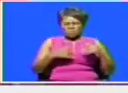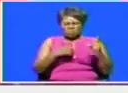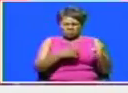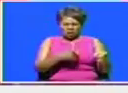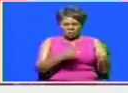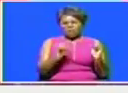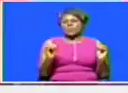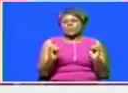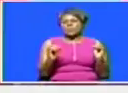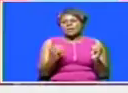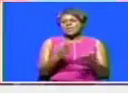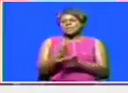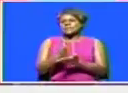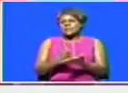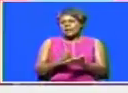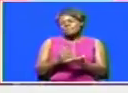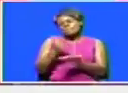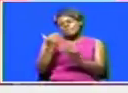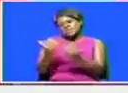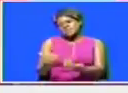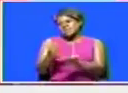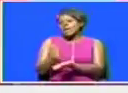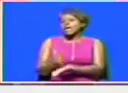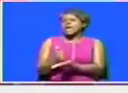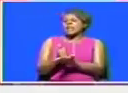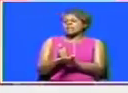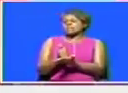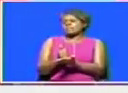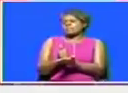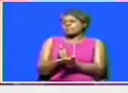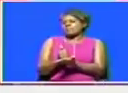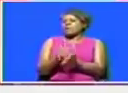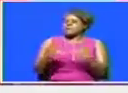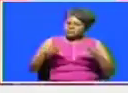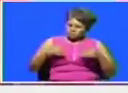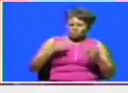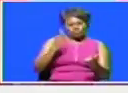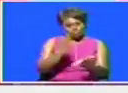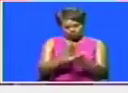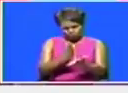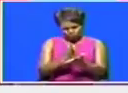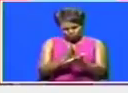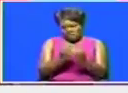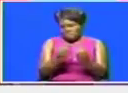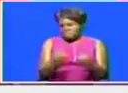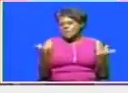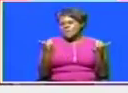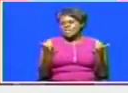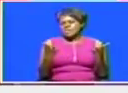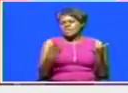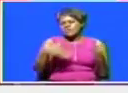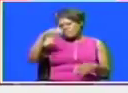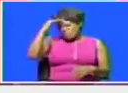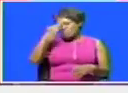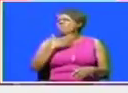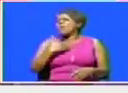sana. Wengine wanahitaji msaada, si kupenda kwao. Unakubaliana na hoja hiyo? Ni ukweli. Manake wengi sio tunakunywa pombe